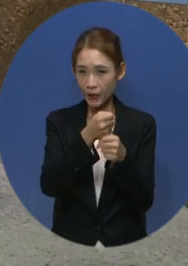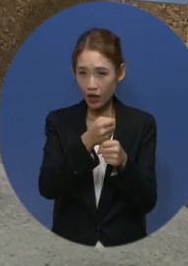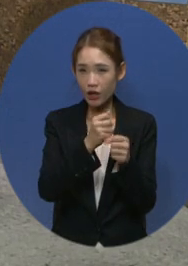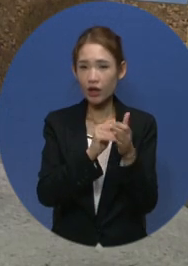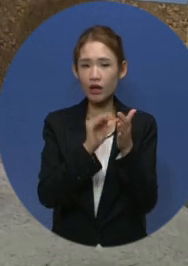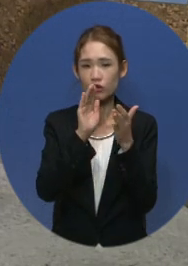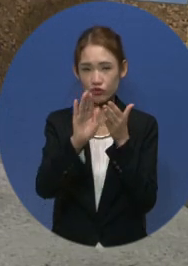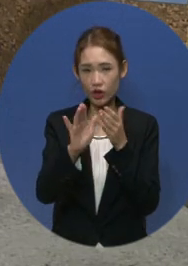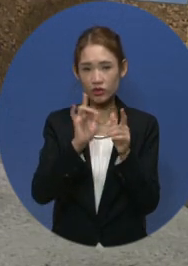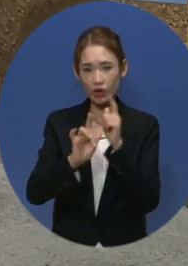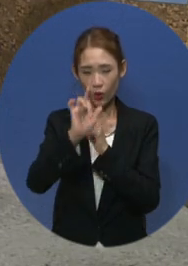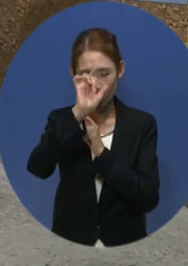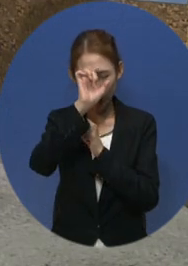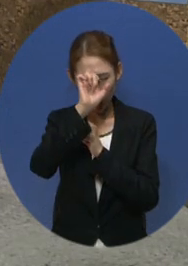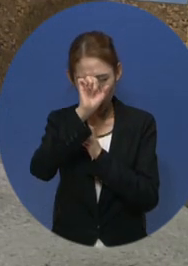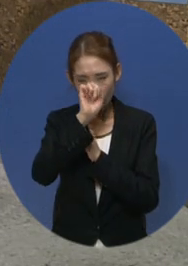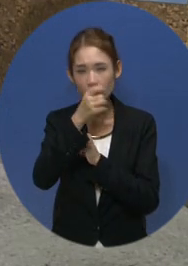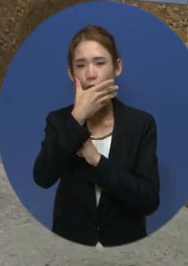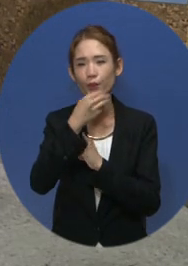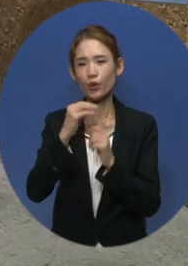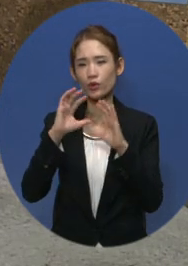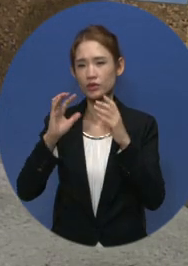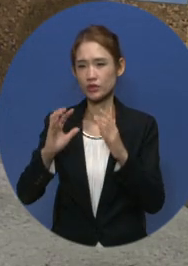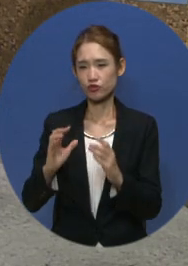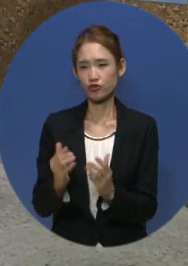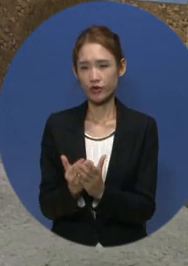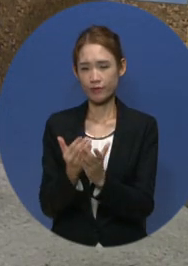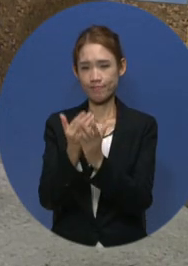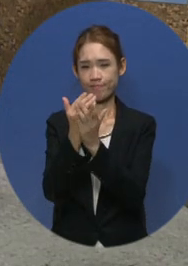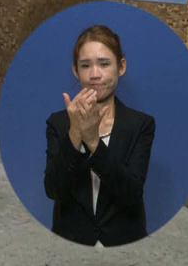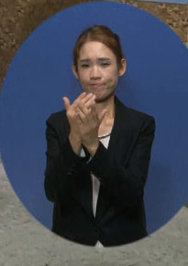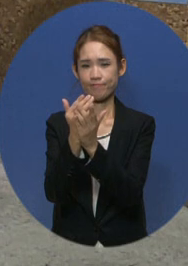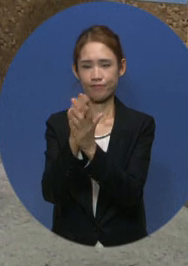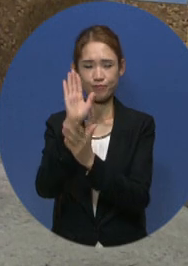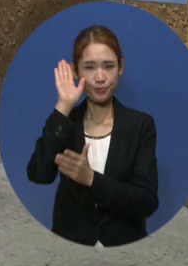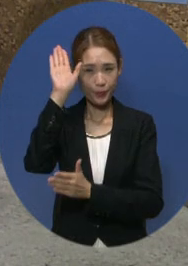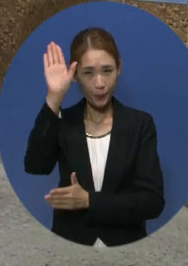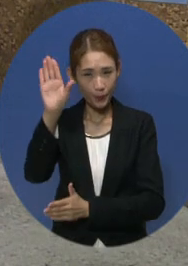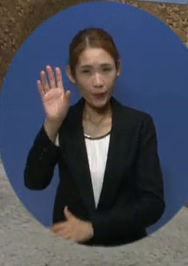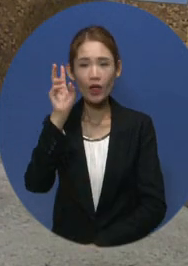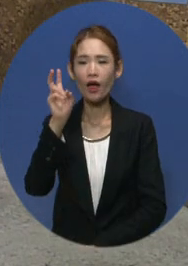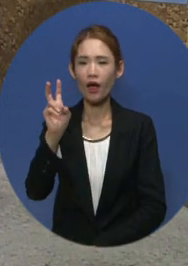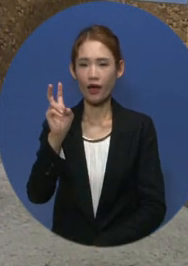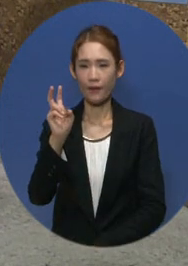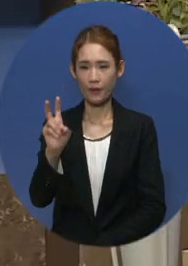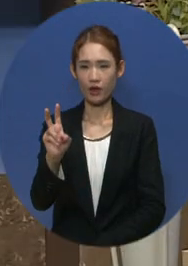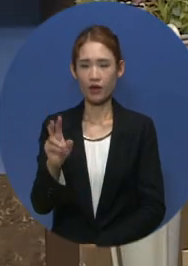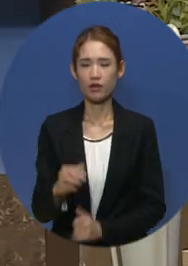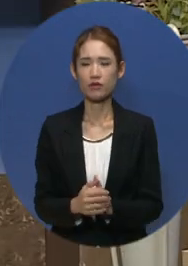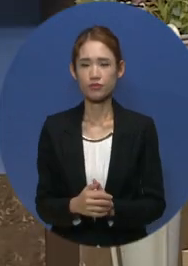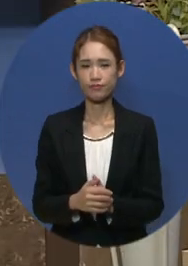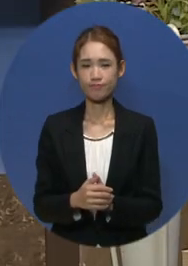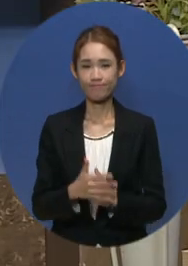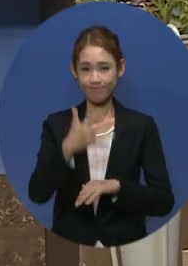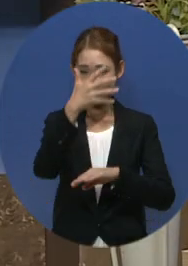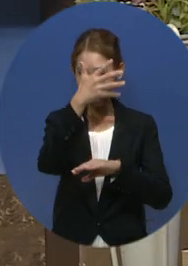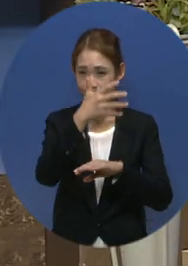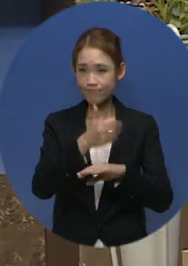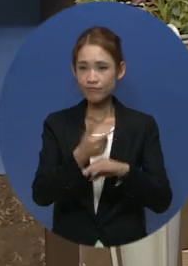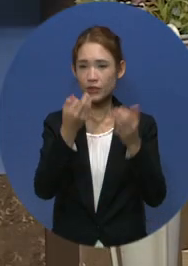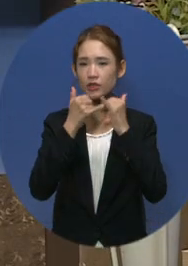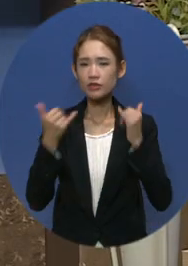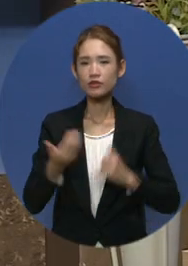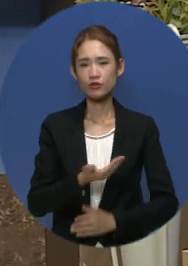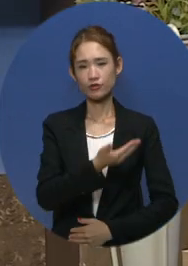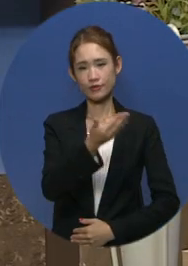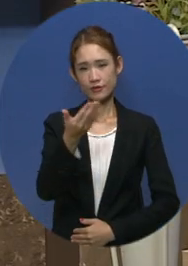또 더 나은 그렇죠. 우리나라에서 또 더 네. 나은 복지 국가로 나아갈 수 있지 않을까 네, 네. 하는 생각이 드는데요. 그럼 이제 마지막으로 네, 네.